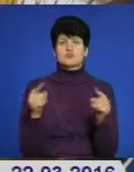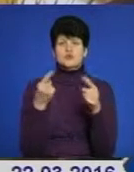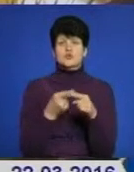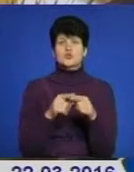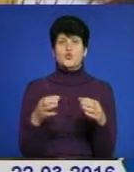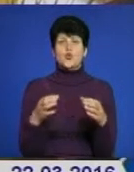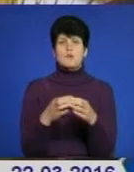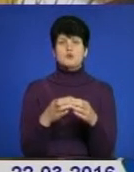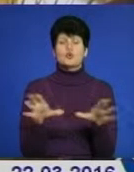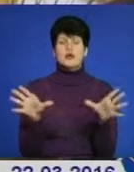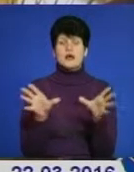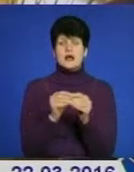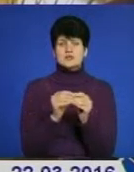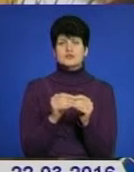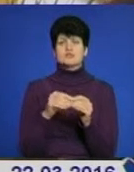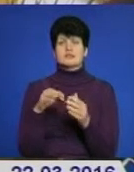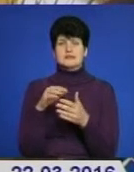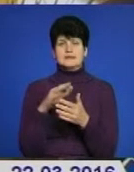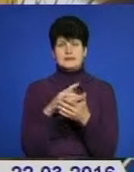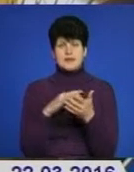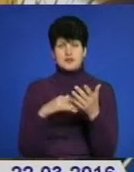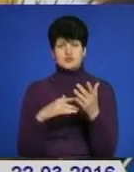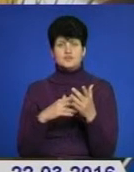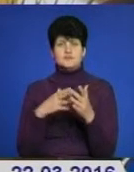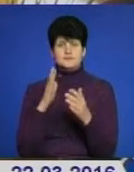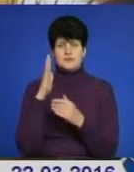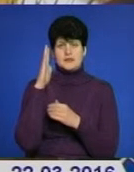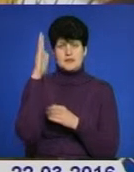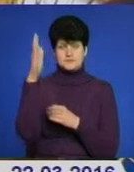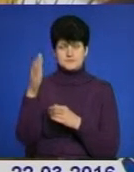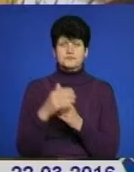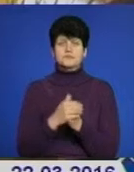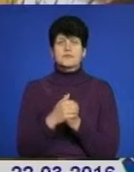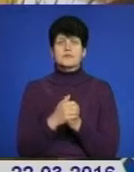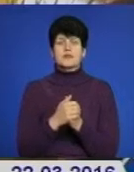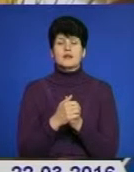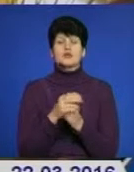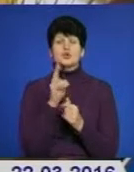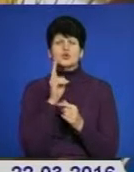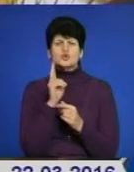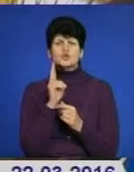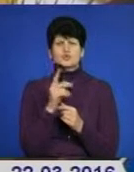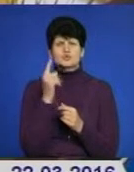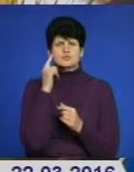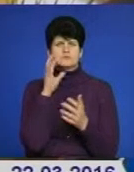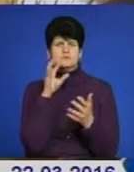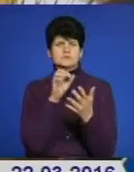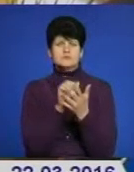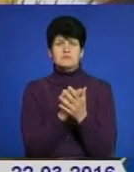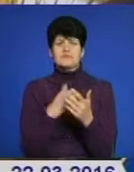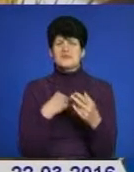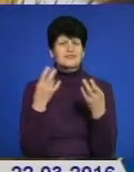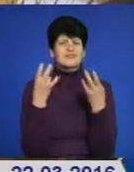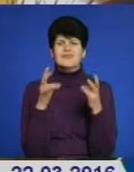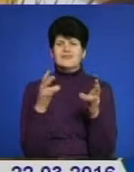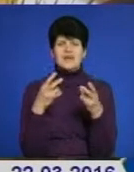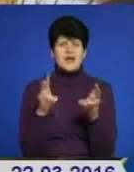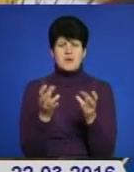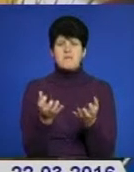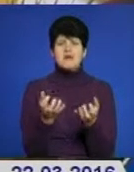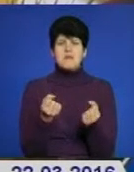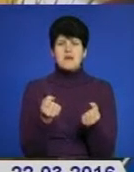команду, ми разом далі йдемо. І якщо хтось зазіхає, мені навіть не треба